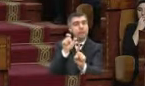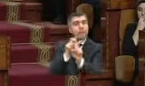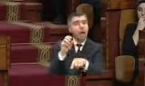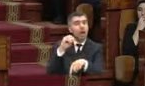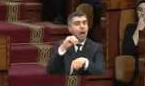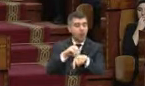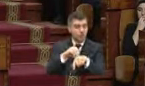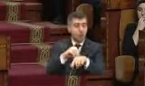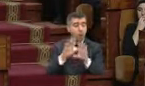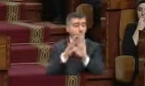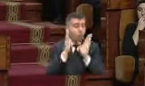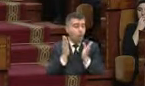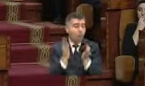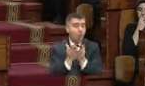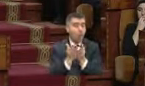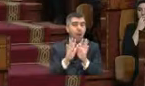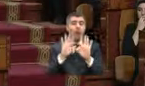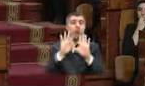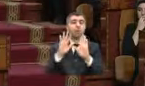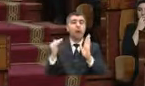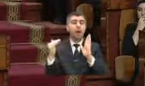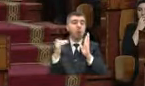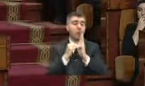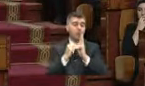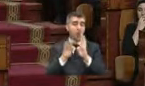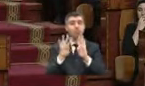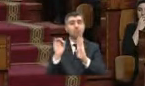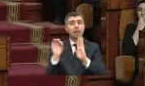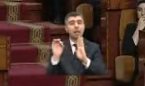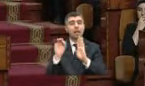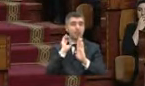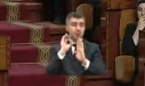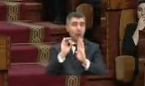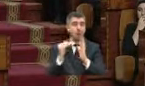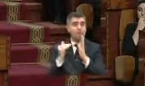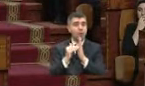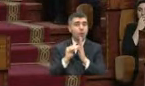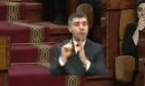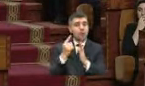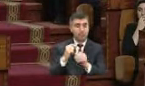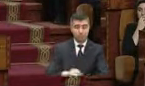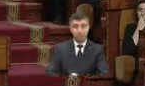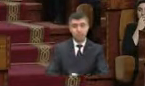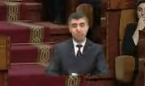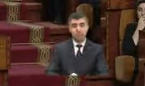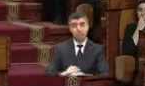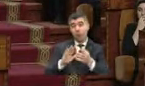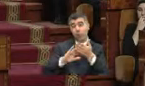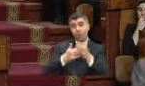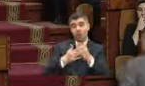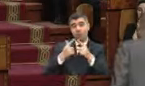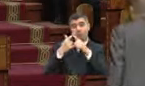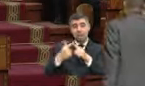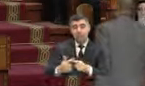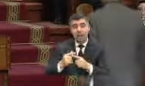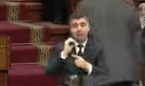هذا المبلغ كله كيعطينا 10,800,000، حيث نشوفوا النسبة المخصصة من الميزانية تاع التسيير